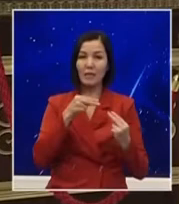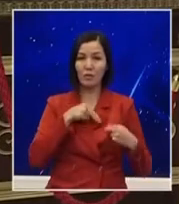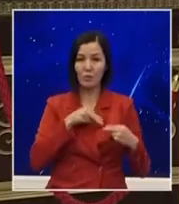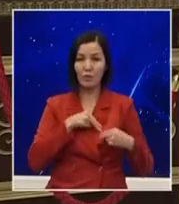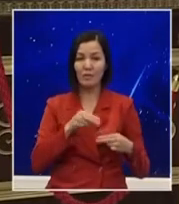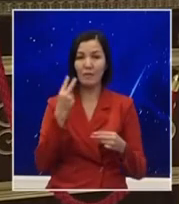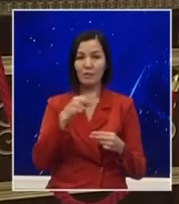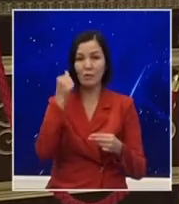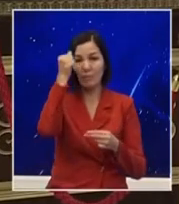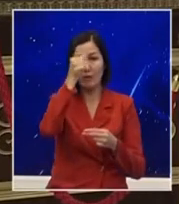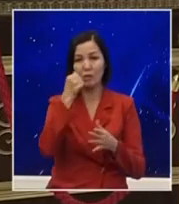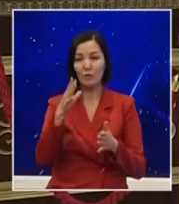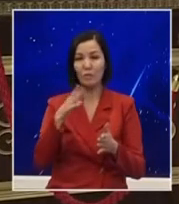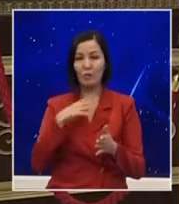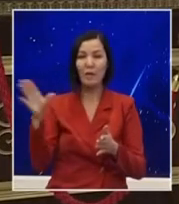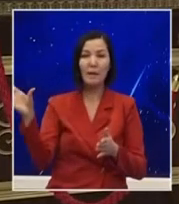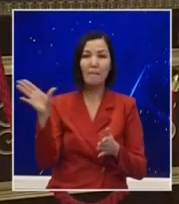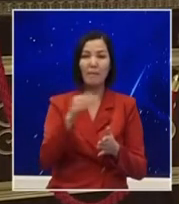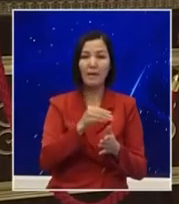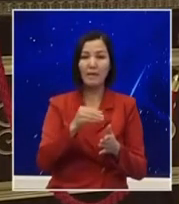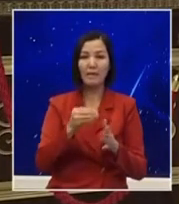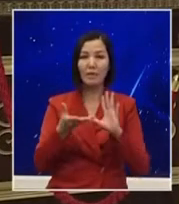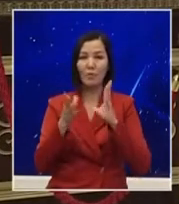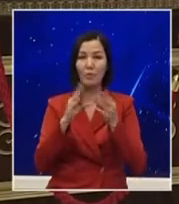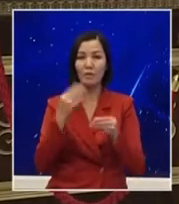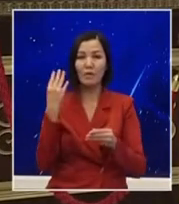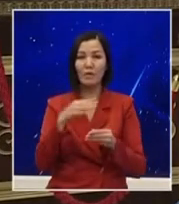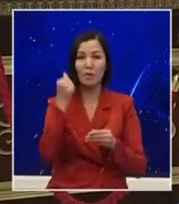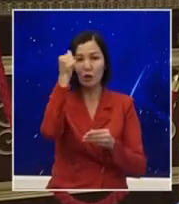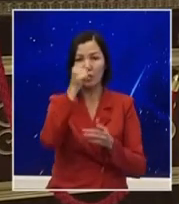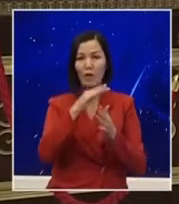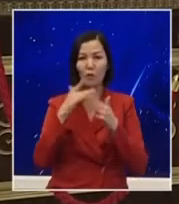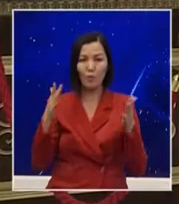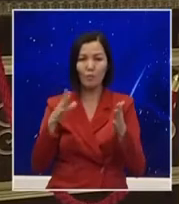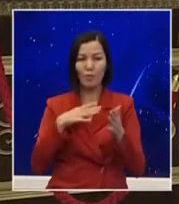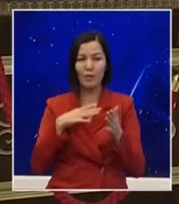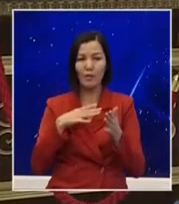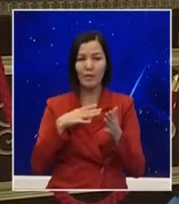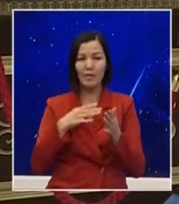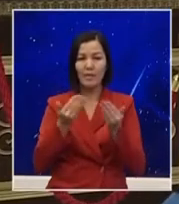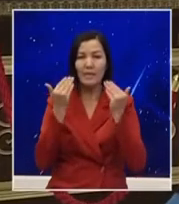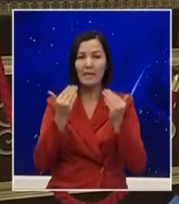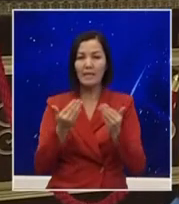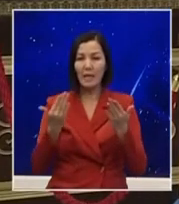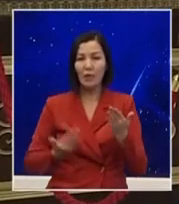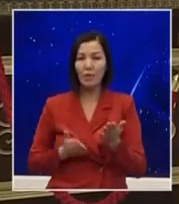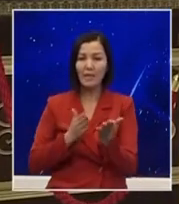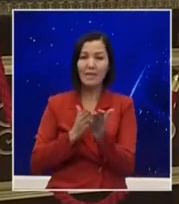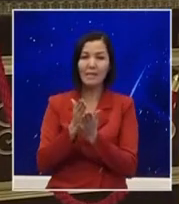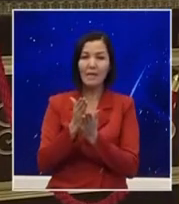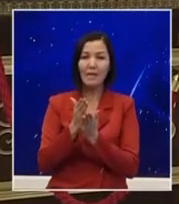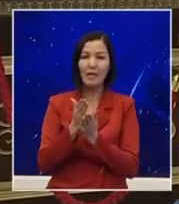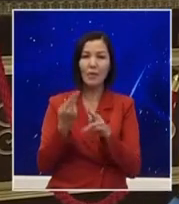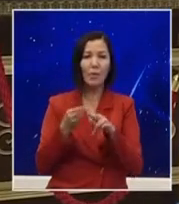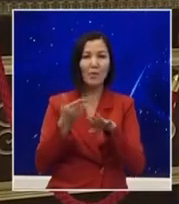жылдан астаммын, барлық жалпы жұмыс өтілім 40 жылдан артық. Енді әлеуметтік сала